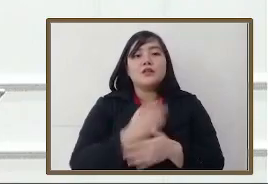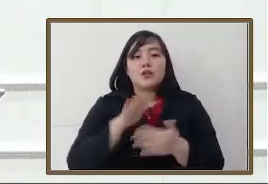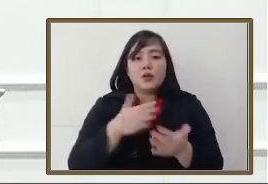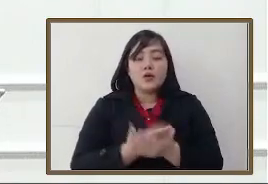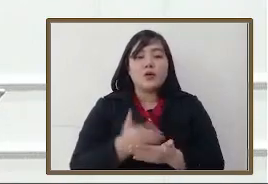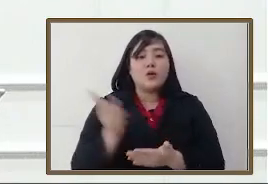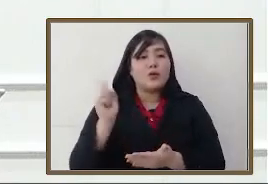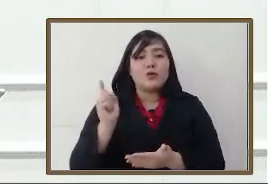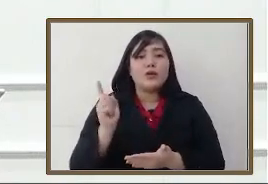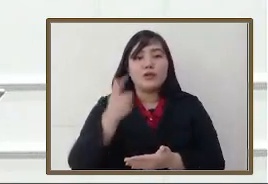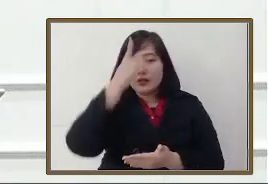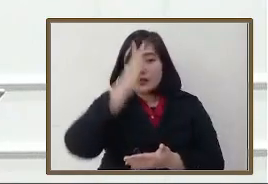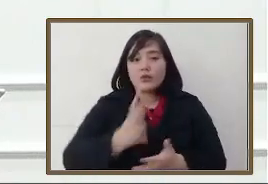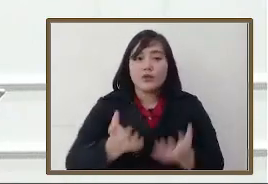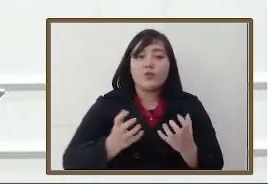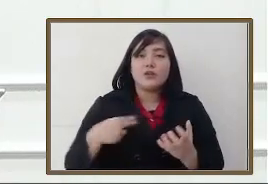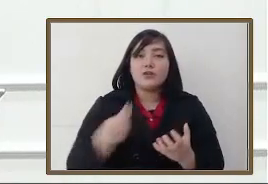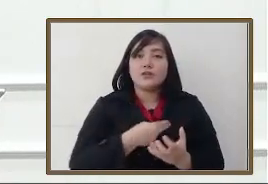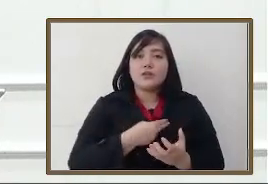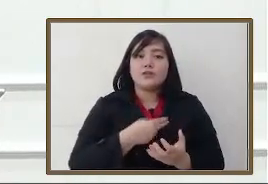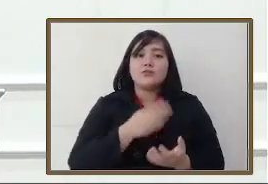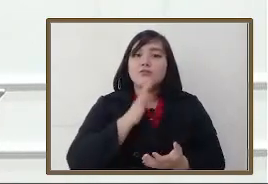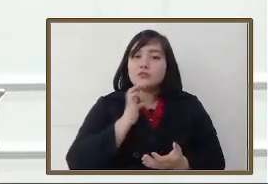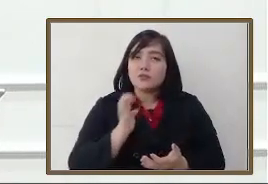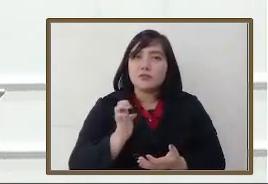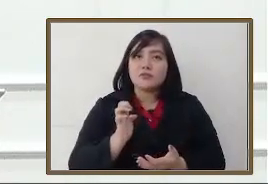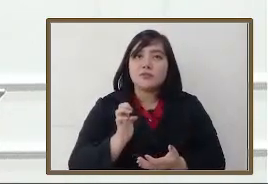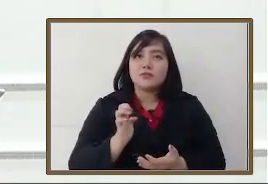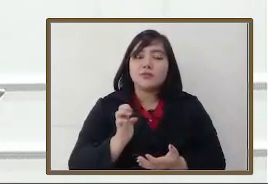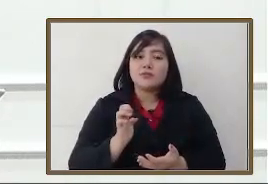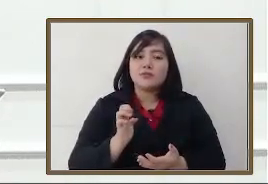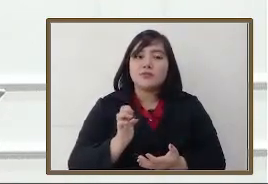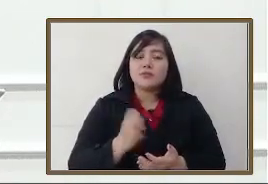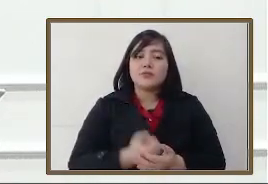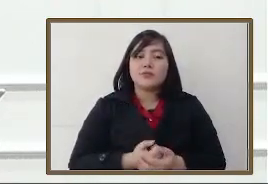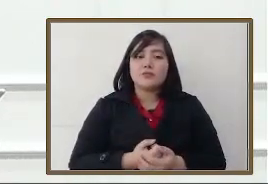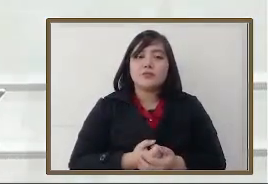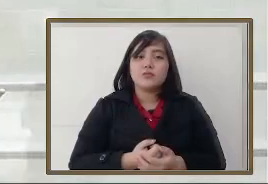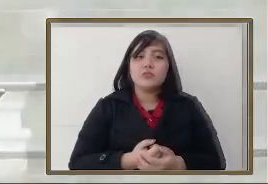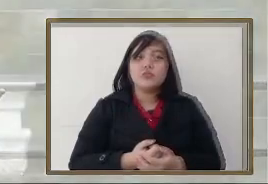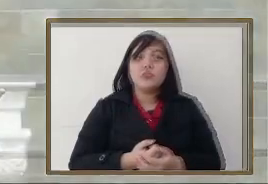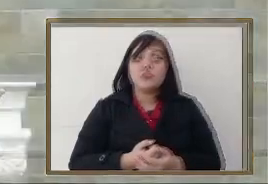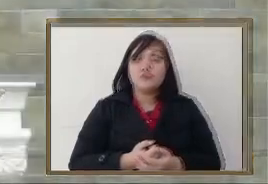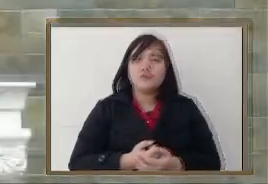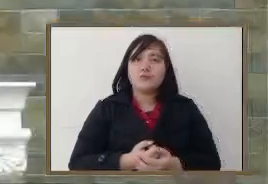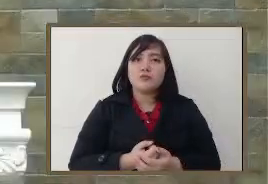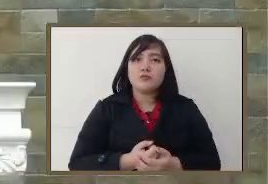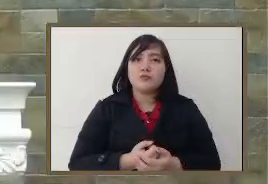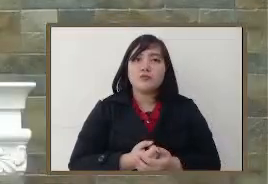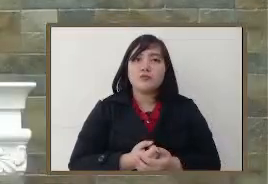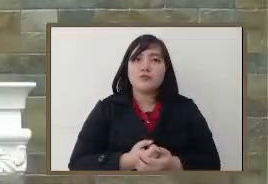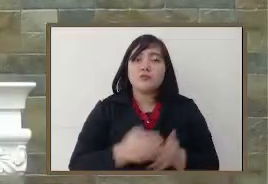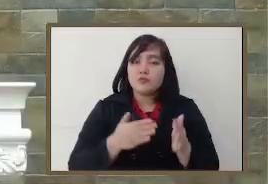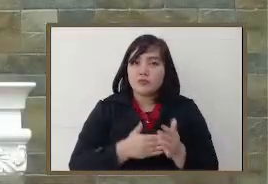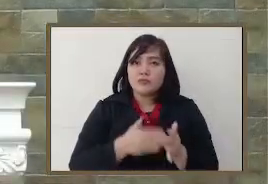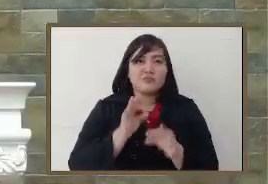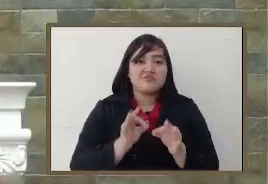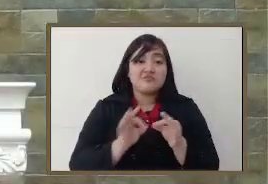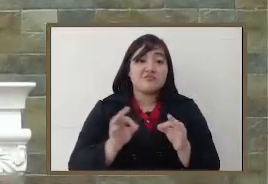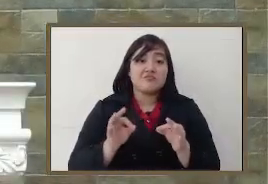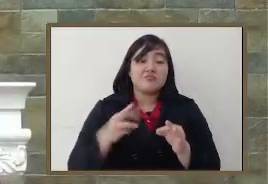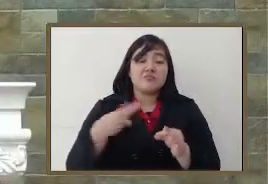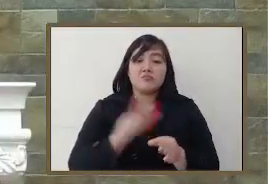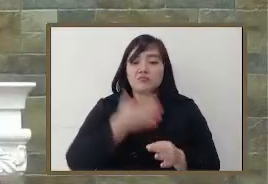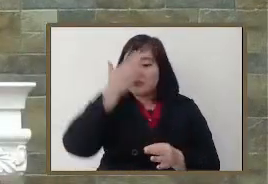us to do or what God wants us to be was already given by God. But if you don't know God, if